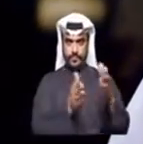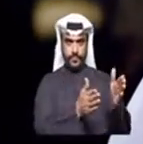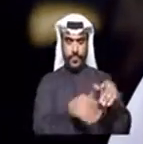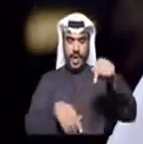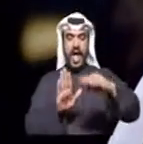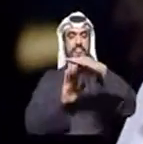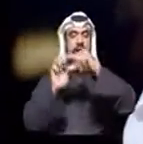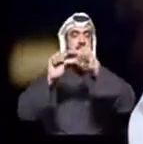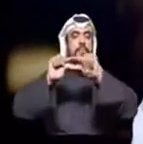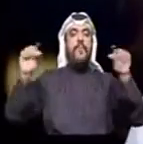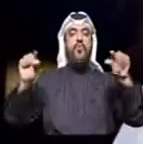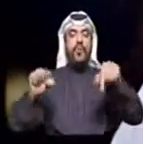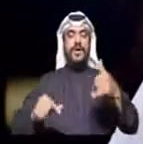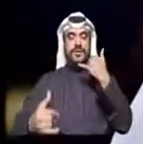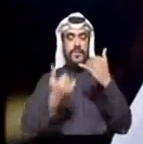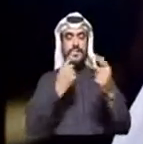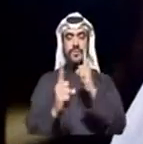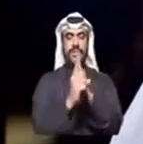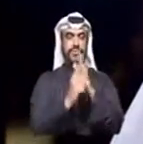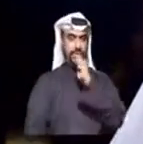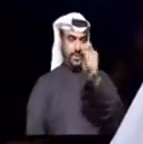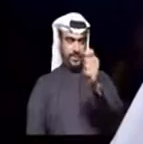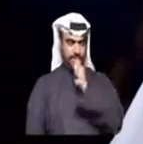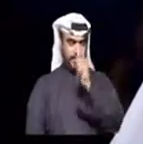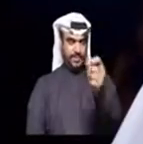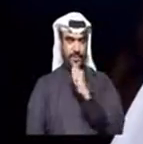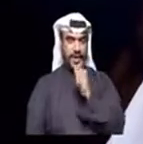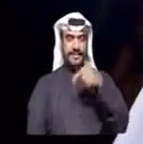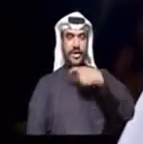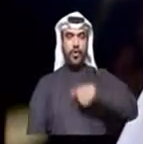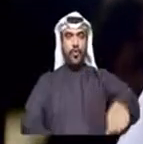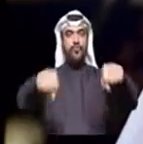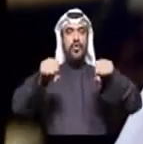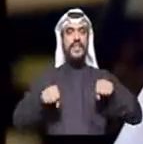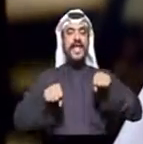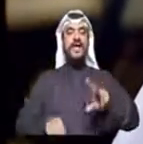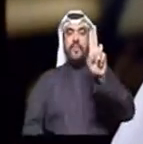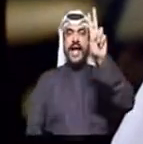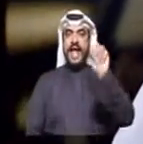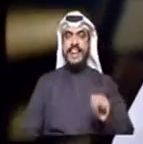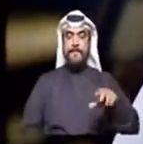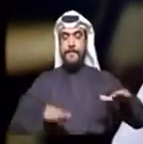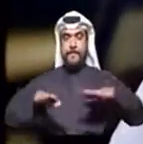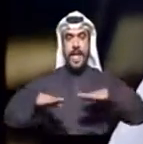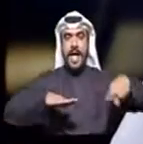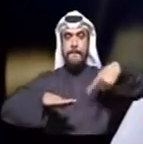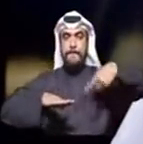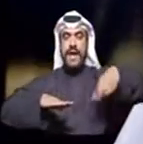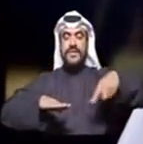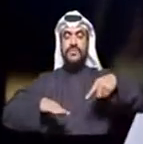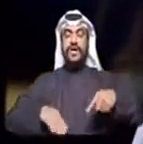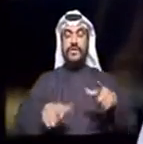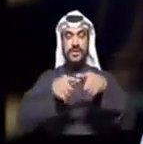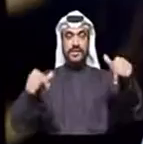وحول هذا الموضوع ينضم إلينا الآن في الاستديو الأستاذ سعيد الحرسي، مدير مكتب الأمم المتحدة لتنسيق الشؤون الإنسانية لدول